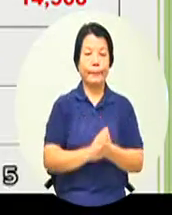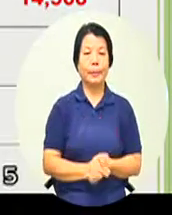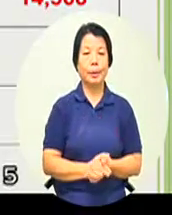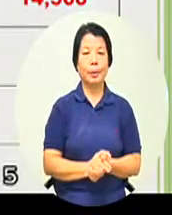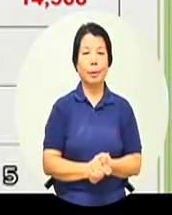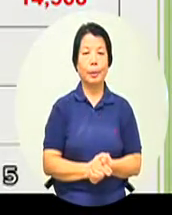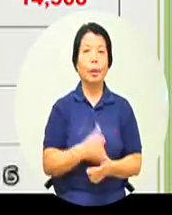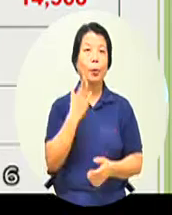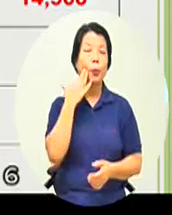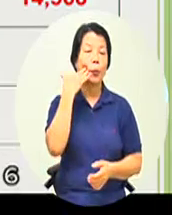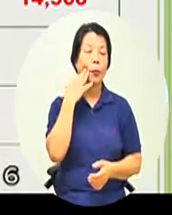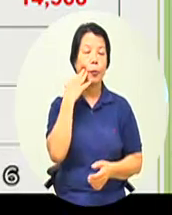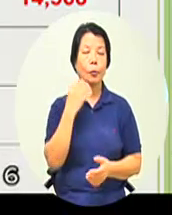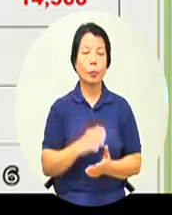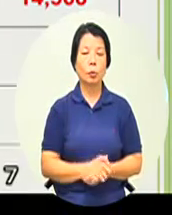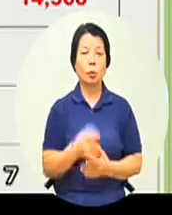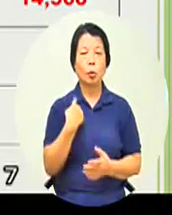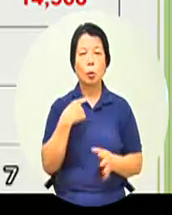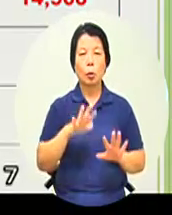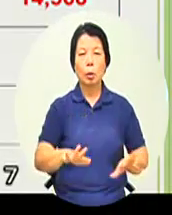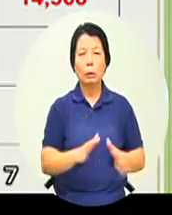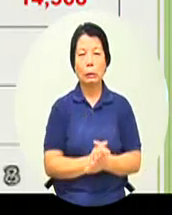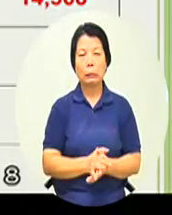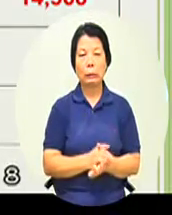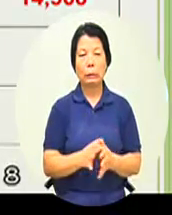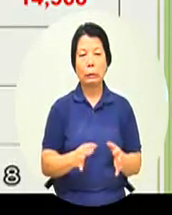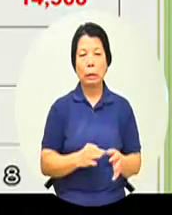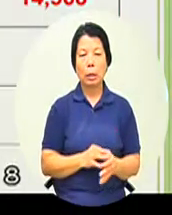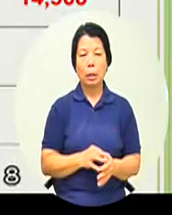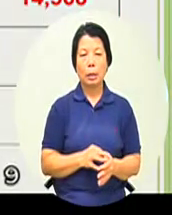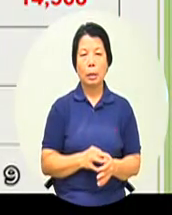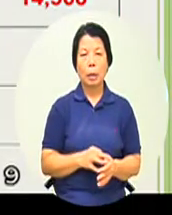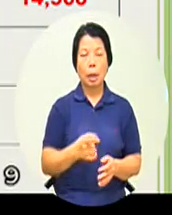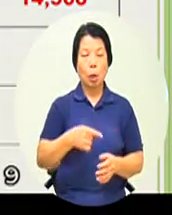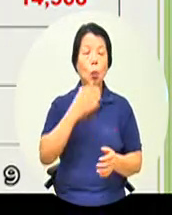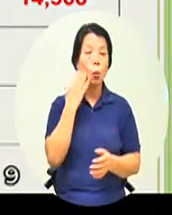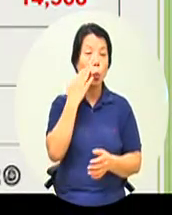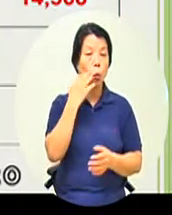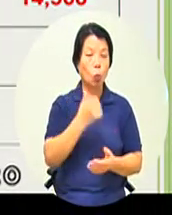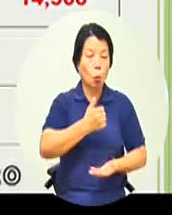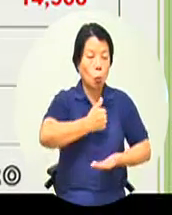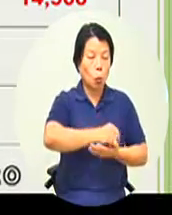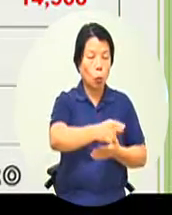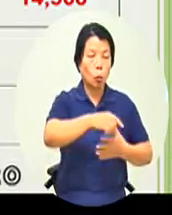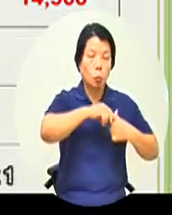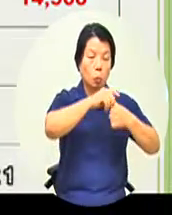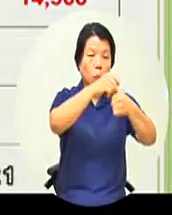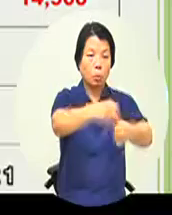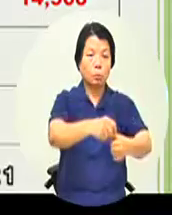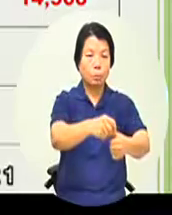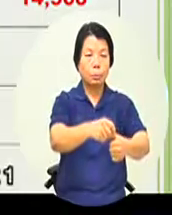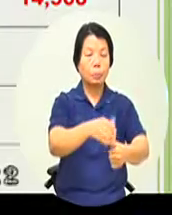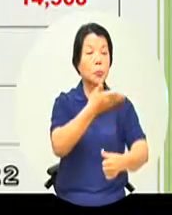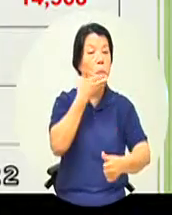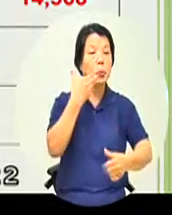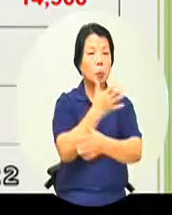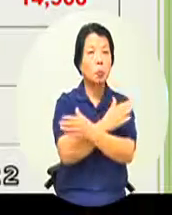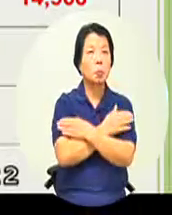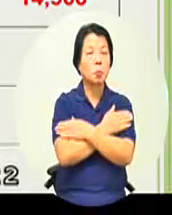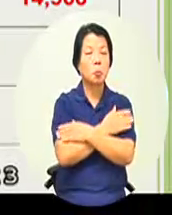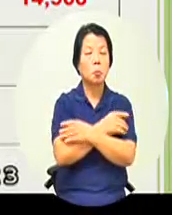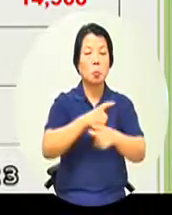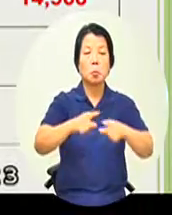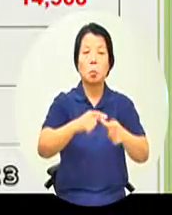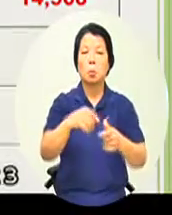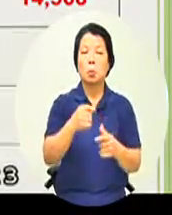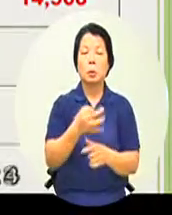对不对？伊嘛无可能，我一个经费，对不对？去私人的托所啊，啊，等即摆拢已经是少，那个少子